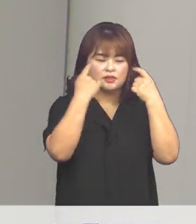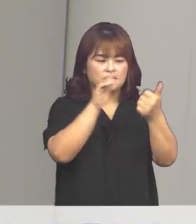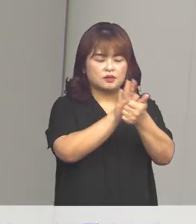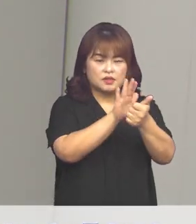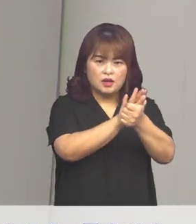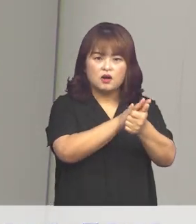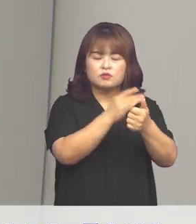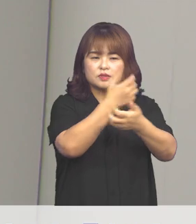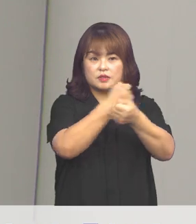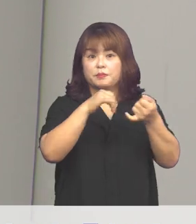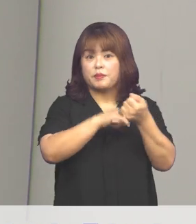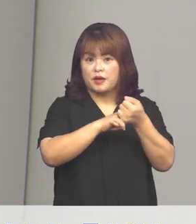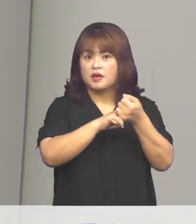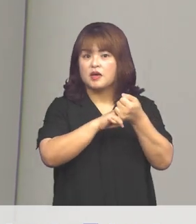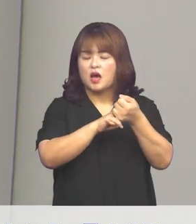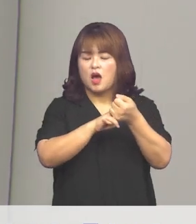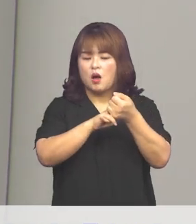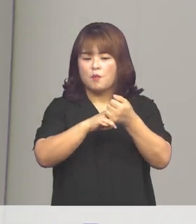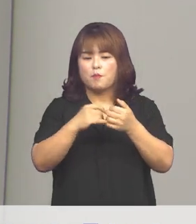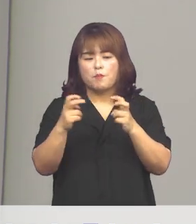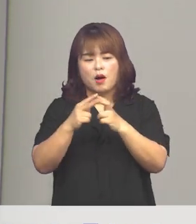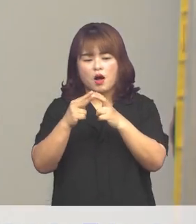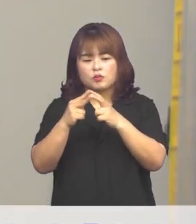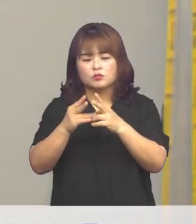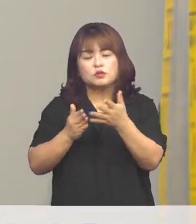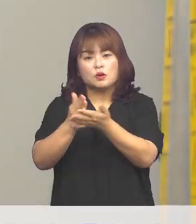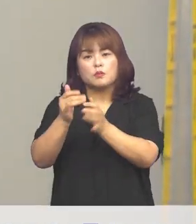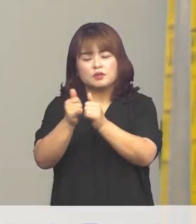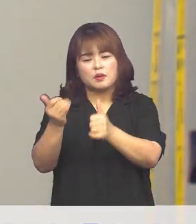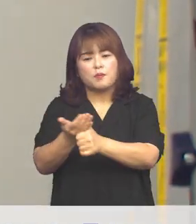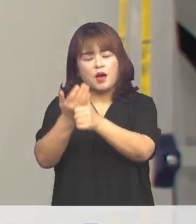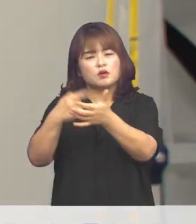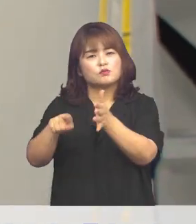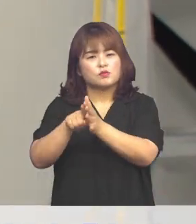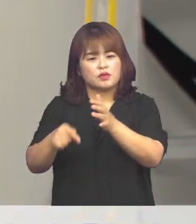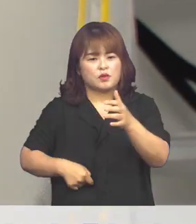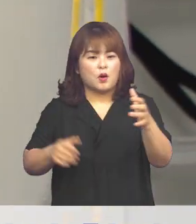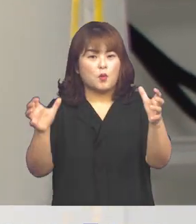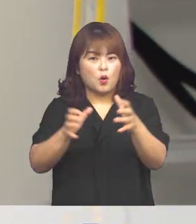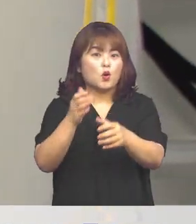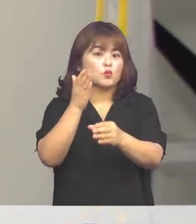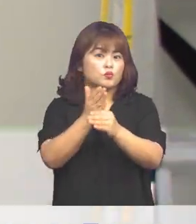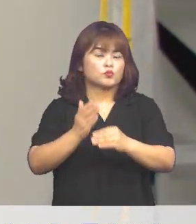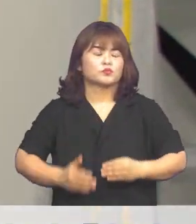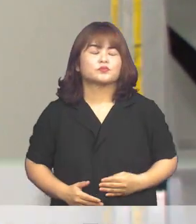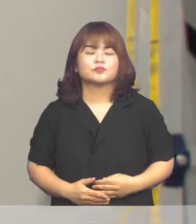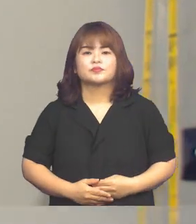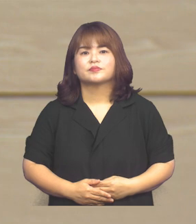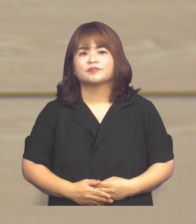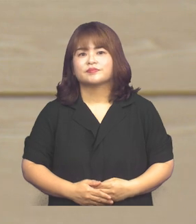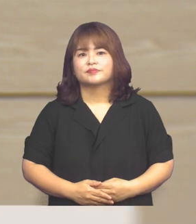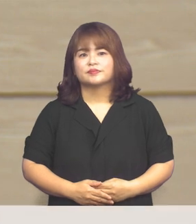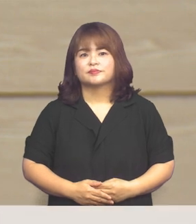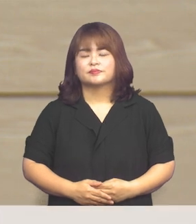특성화대학 지원 사업을 위한 업무 협약을 맺고 반도체 분야 인재 양성을 위해 상호 협력하고 있습니다.